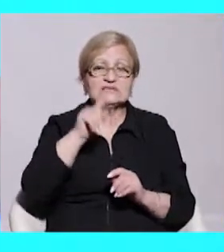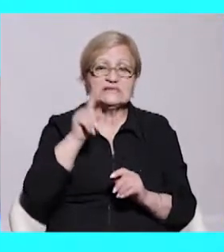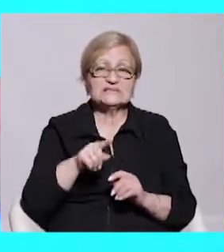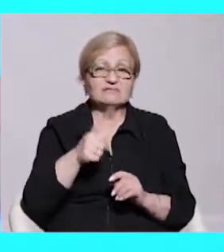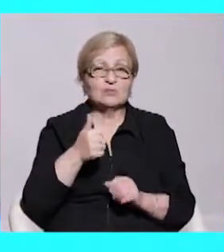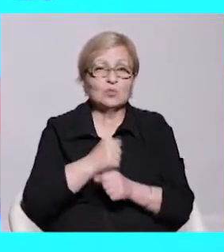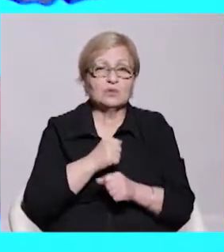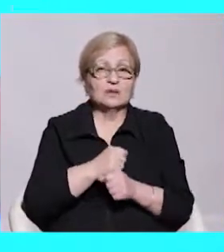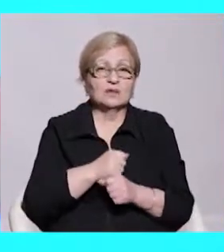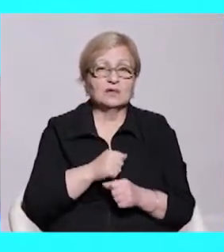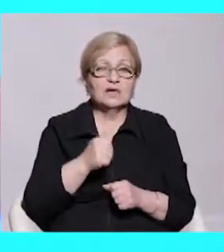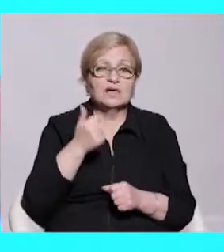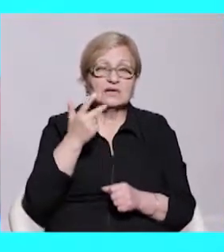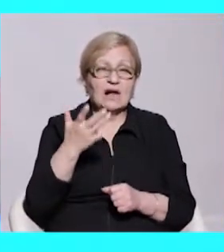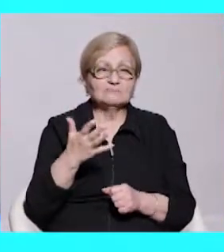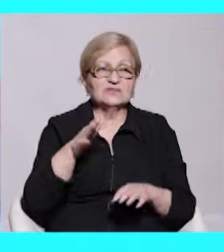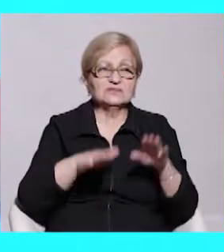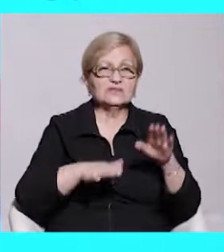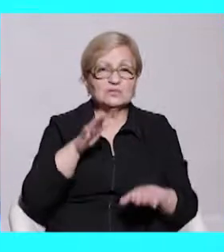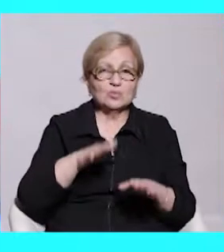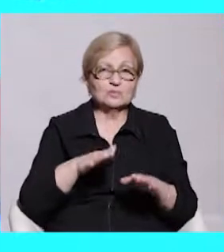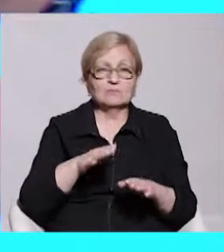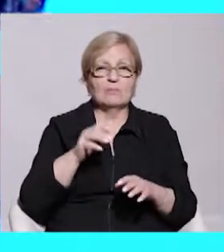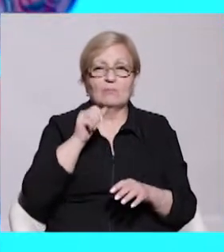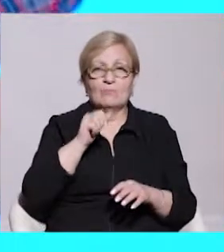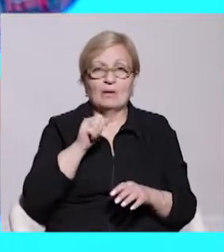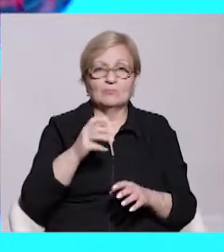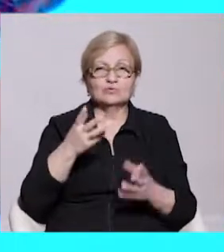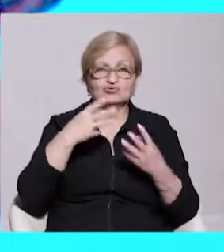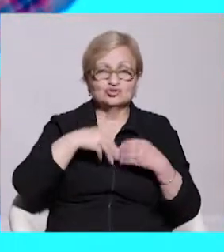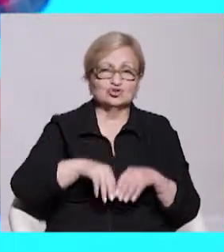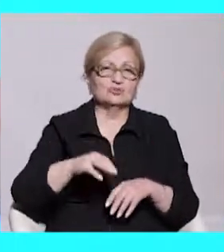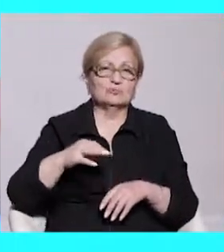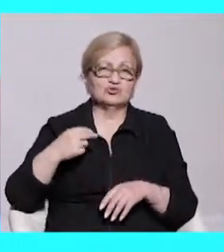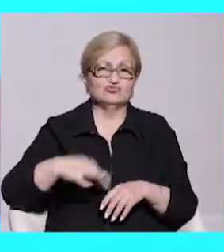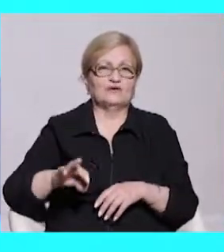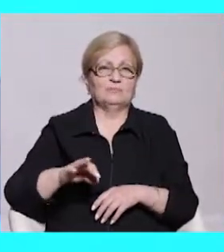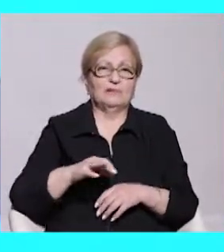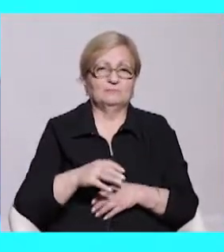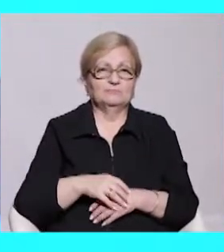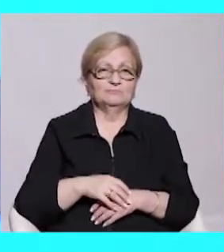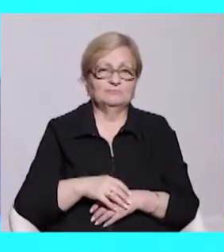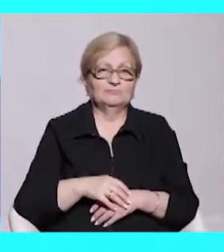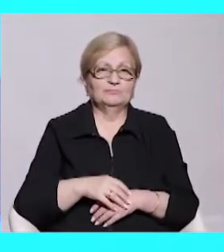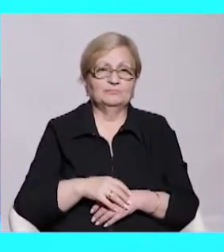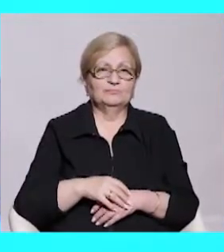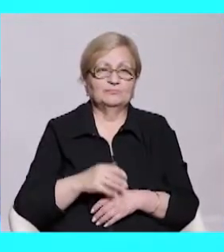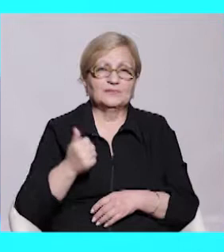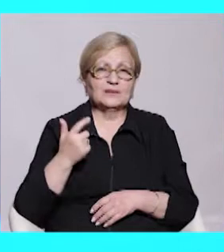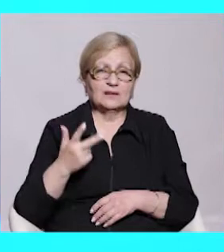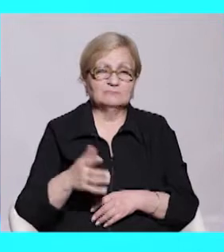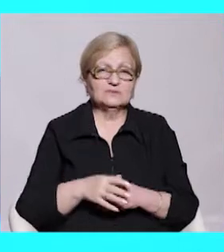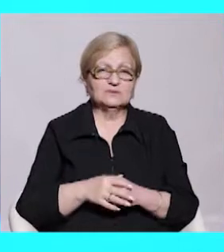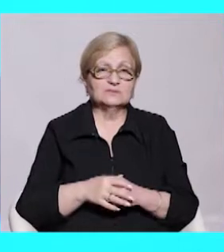კითხვათ? რამდენი კილოგრამი ბამბუკი შეჭამა შვილმა პანდამ? კი ბატონო, აი დავწეროთ აქ: